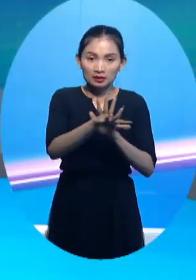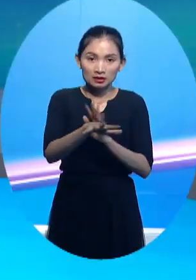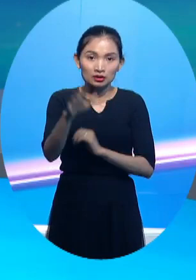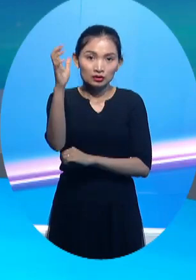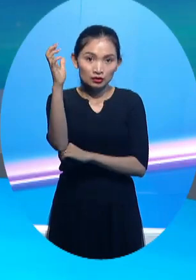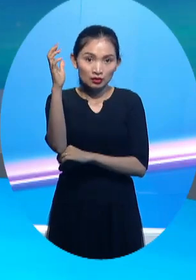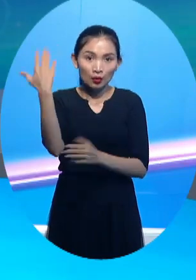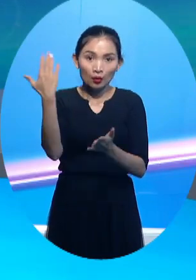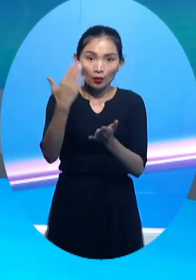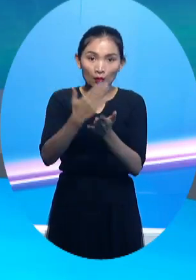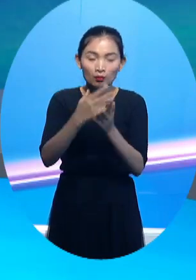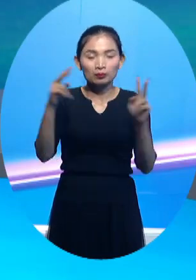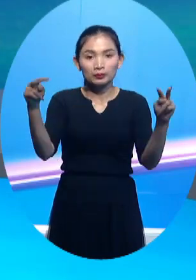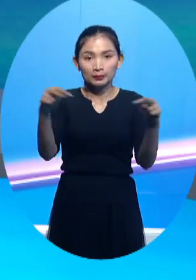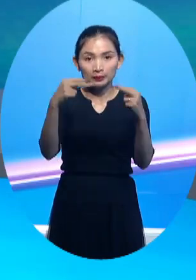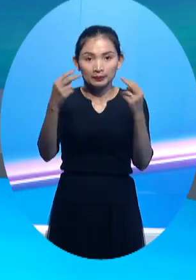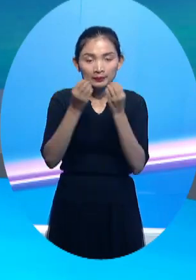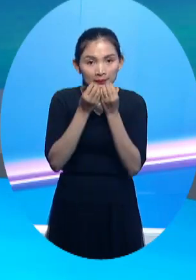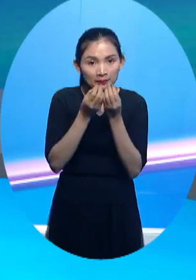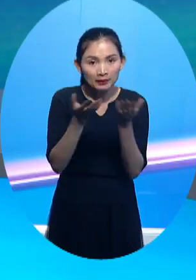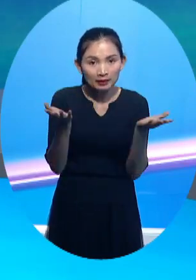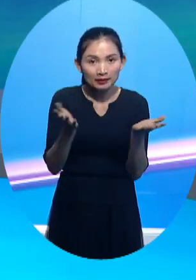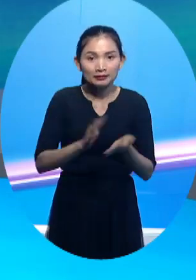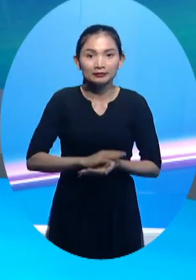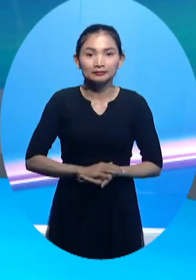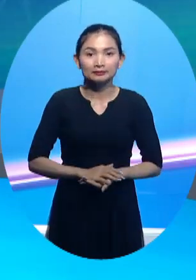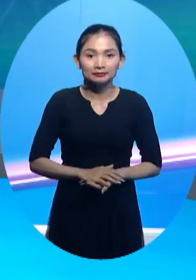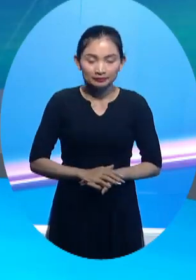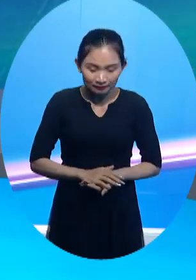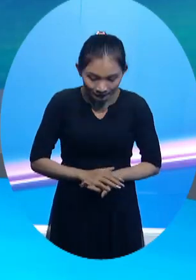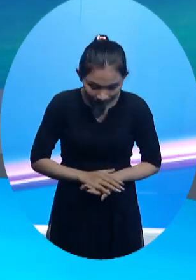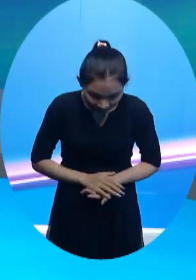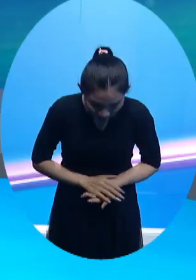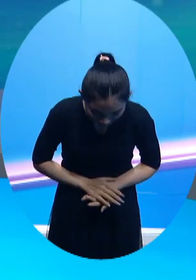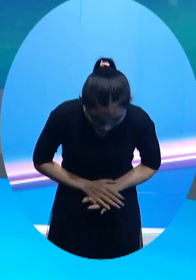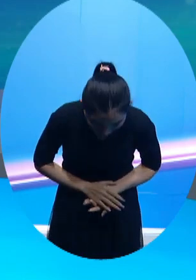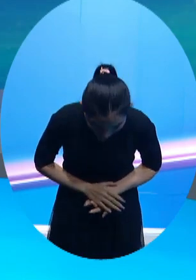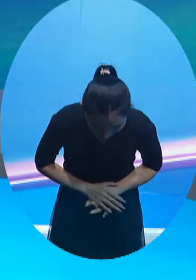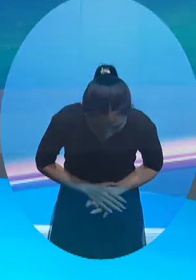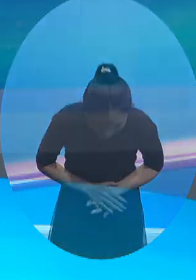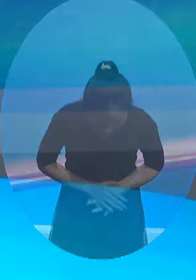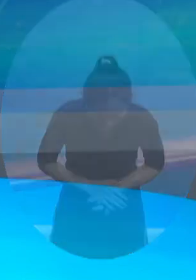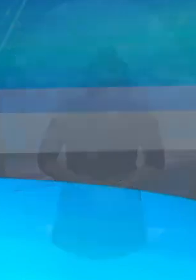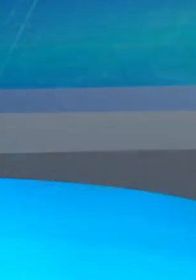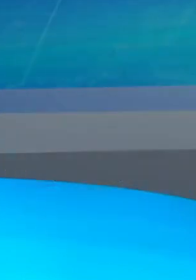phố Hồ Chí Minh chân thành cảm ơn sự quan tâm theo dõi của quý vị Hẹn gặp lại quý vị trong các bản tin tiếp theo kính chào tạm